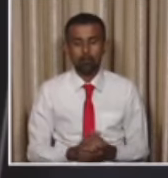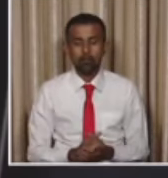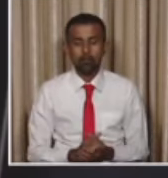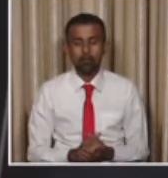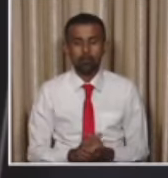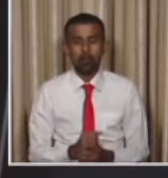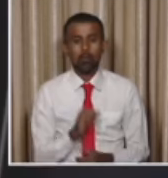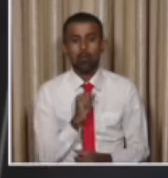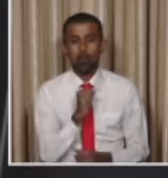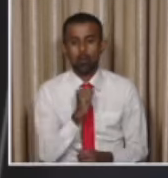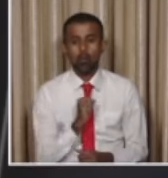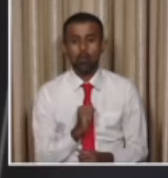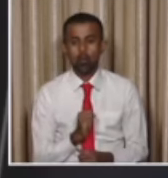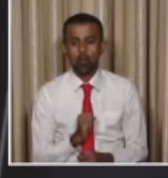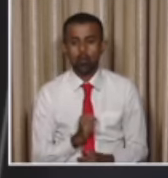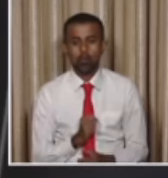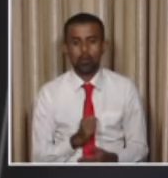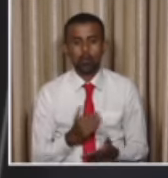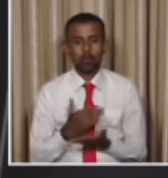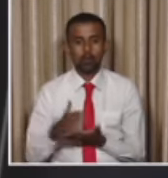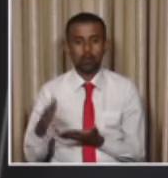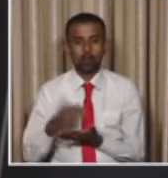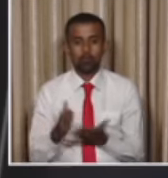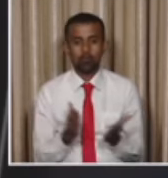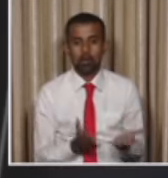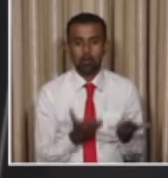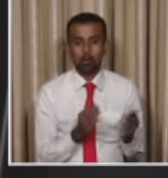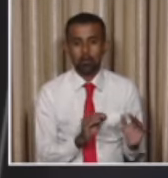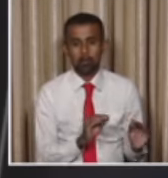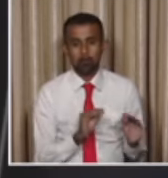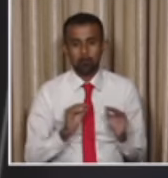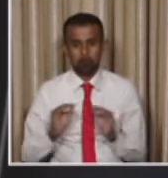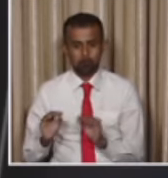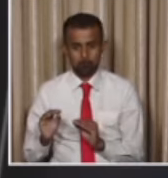තියෙන්නේ කොහොමද? ගෙවන්න පටන් ගත්තට පස්සේ